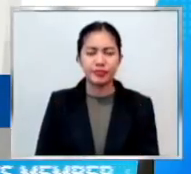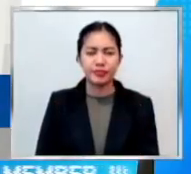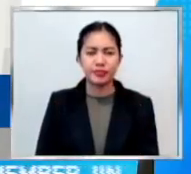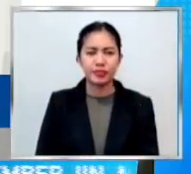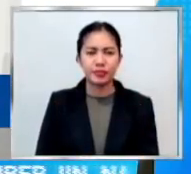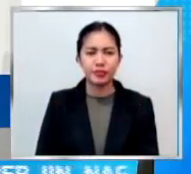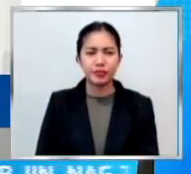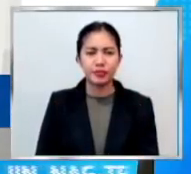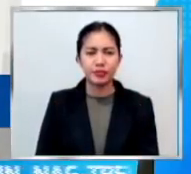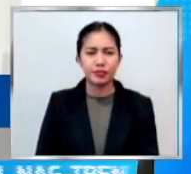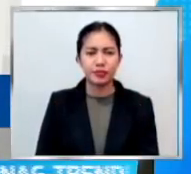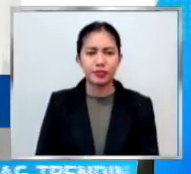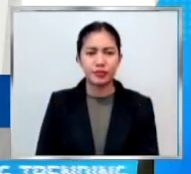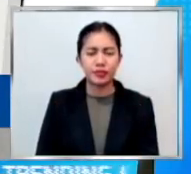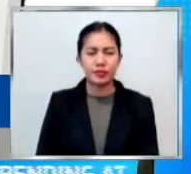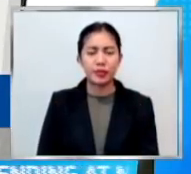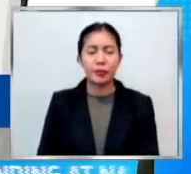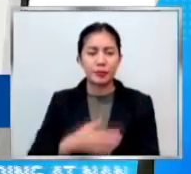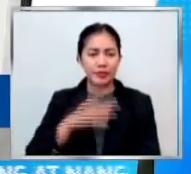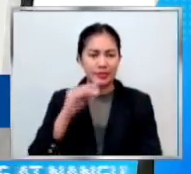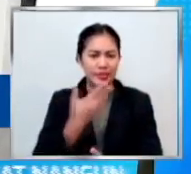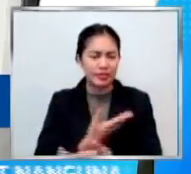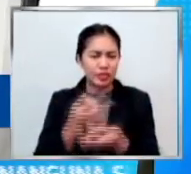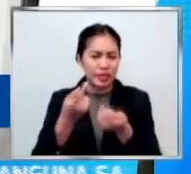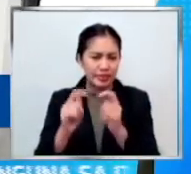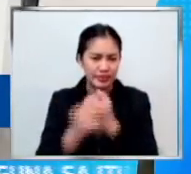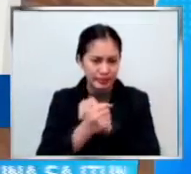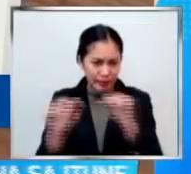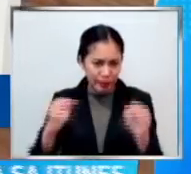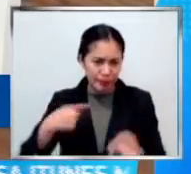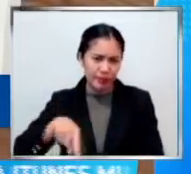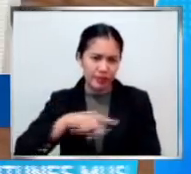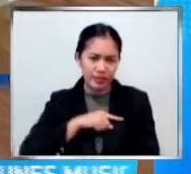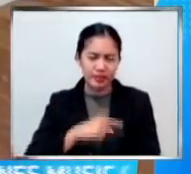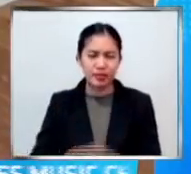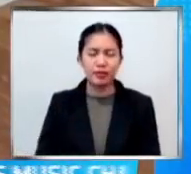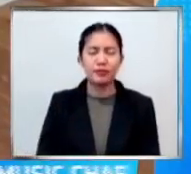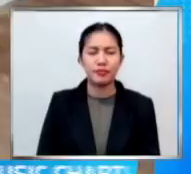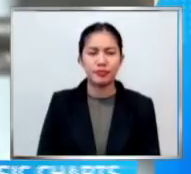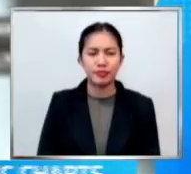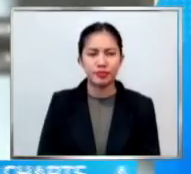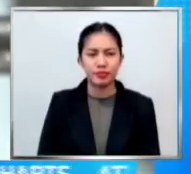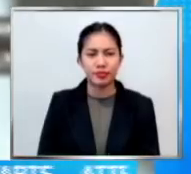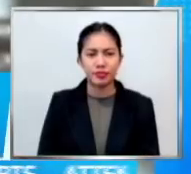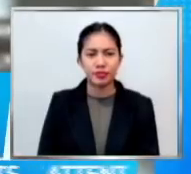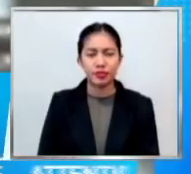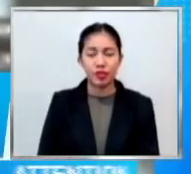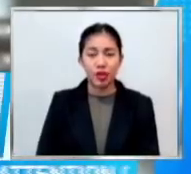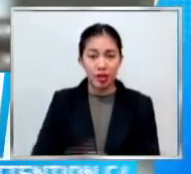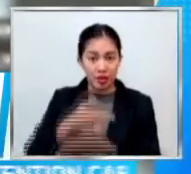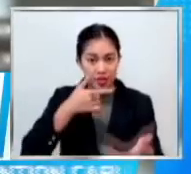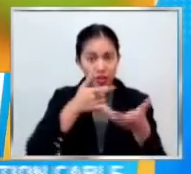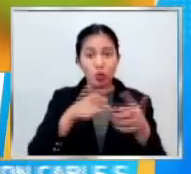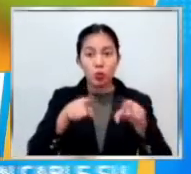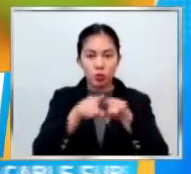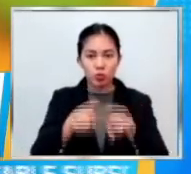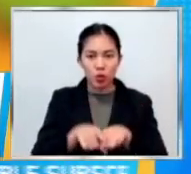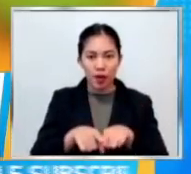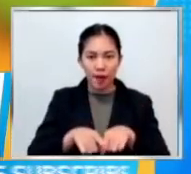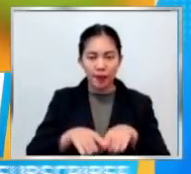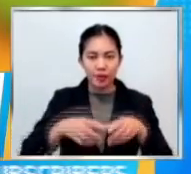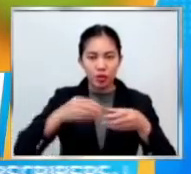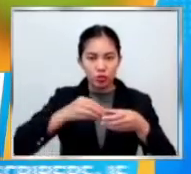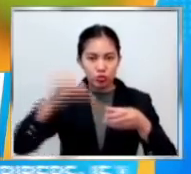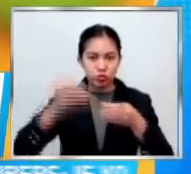Maligtas lang kami mag-train na ganag-around kami mga tugang niya. Maliban sa pamamaril, nagpasabog din ng granada ang sospek, dahilan